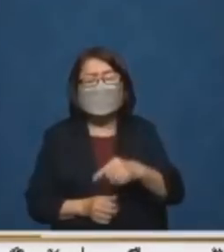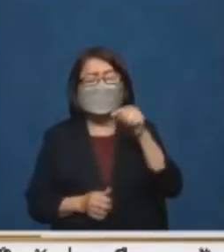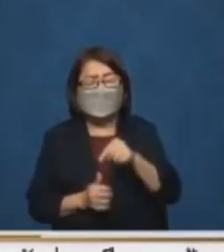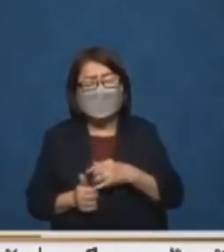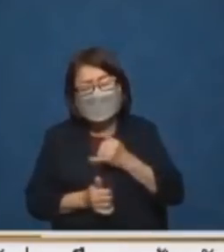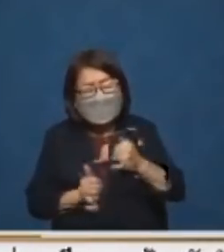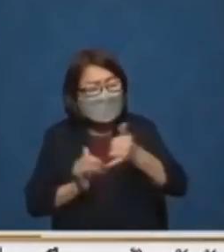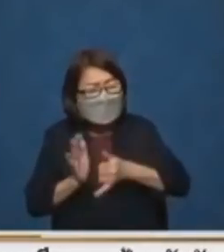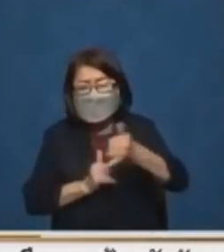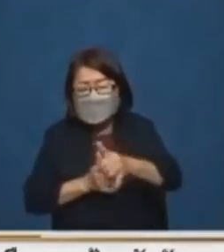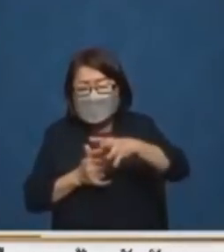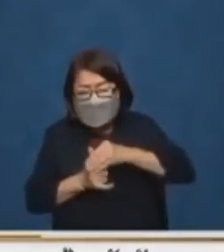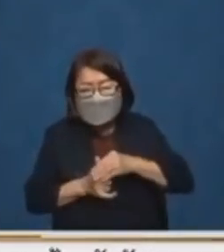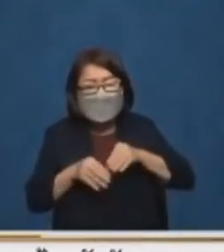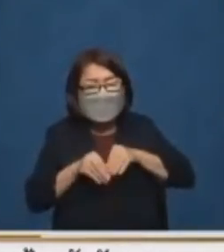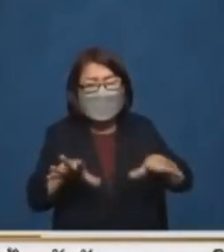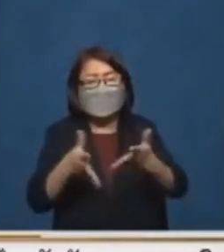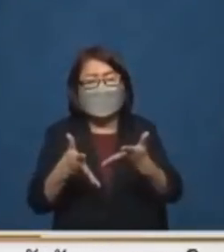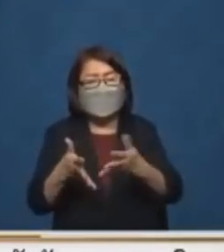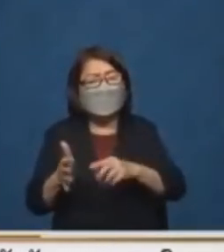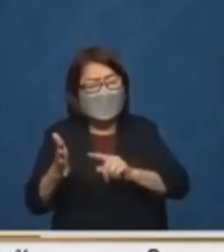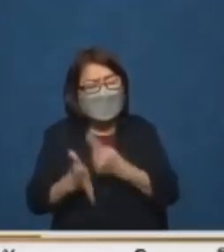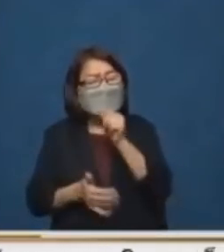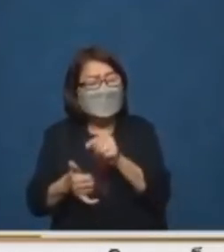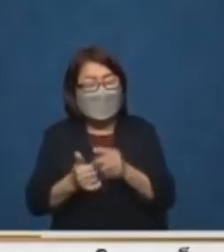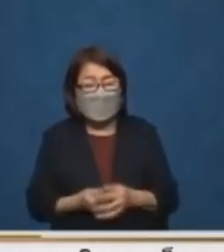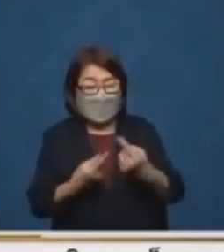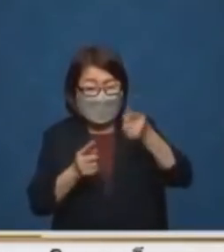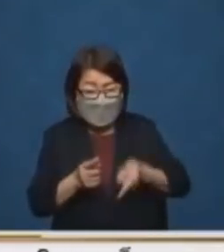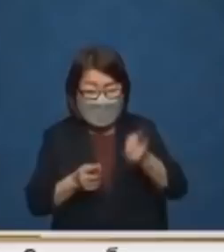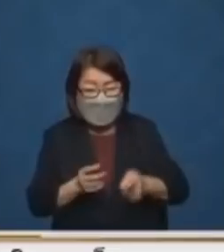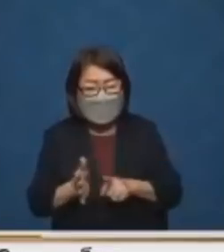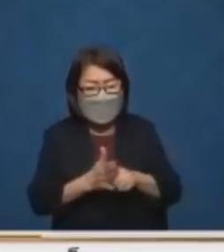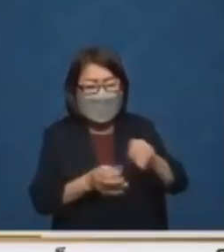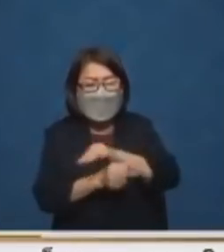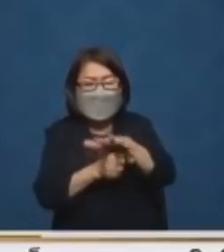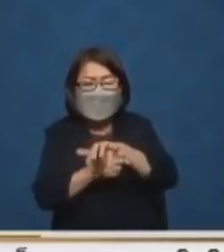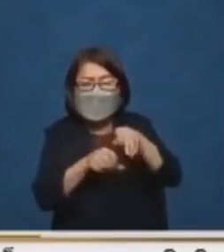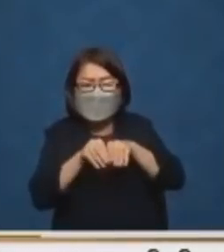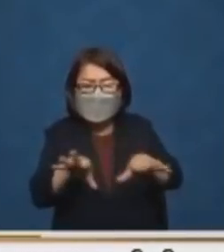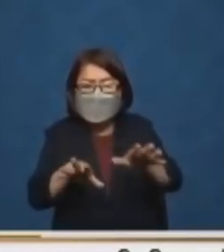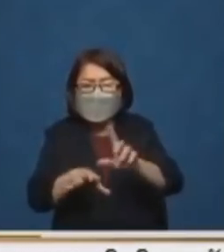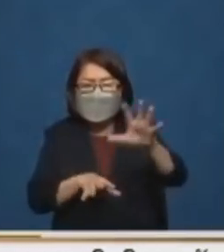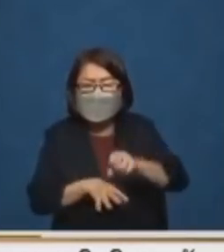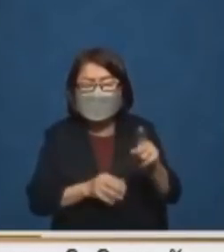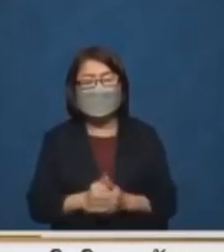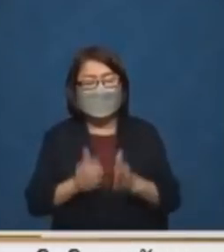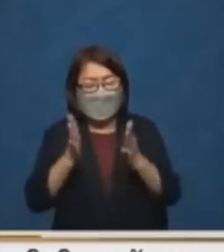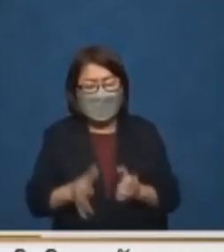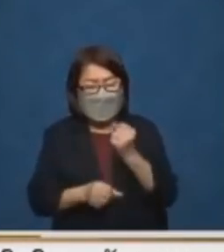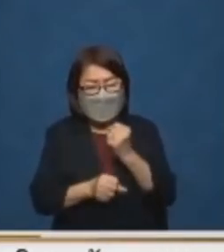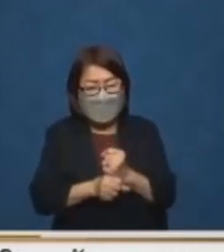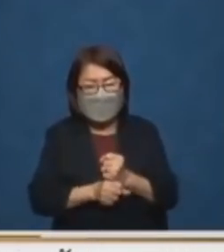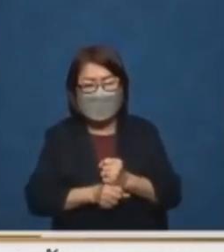ระบาดแต่ข้อเทศจริกับปากฏว่าการระบาดของโลกเกิดจากเจ้านัทที่ของรดฝ่ายคาม